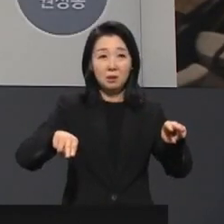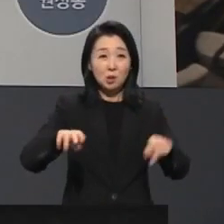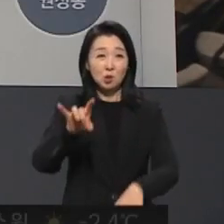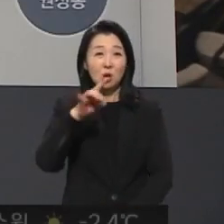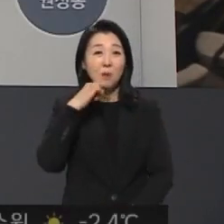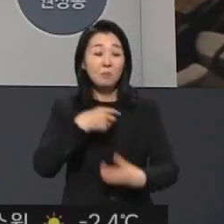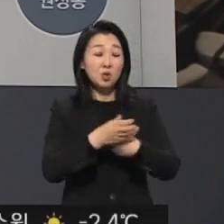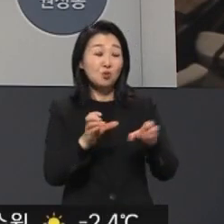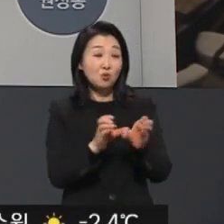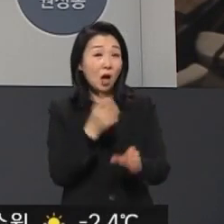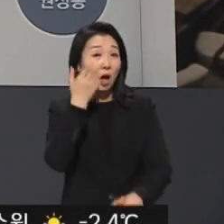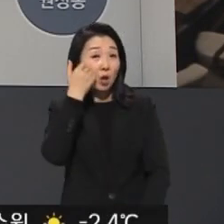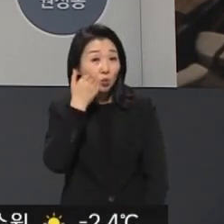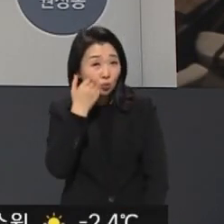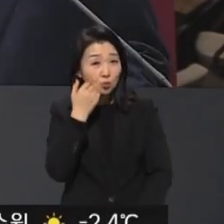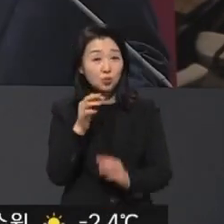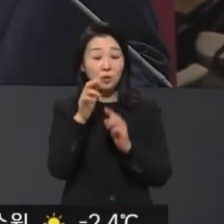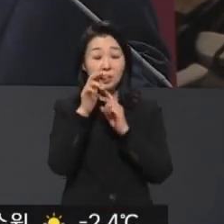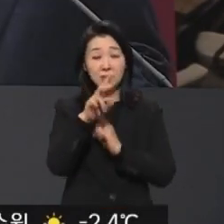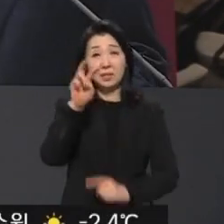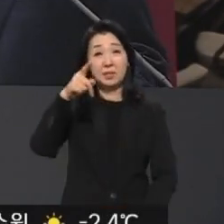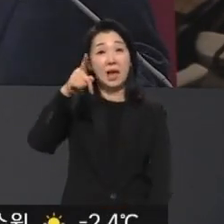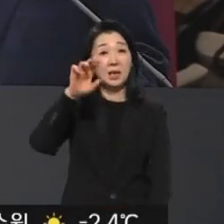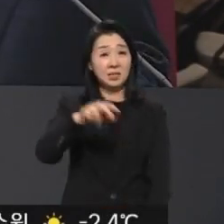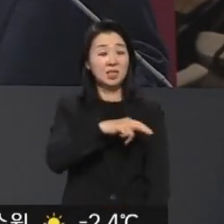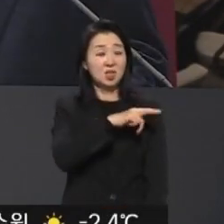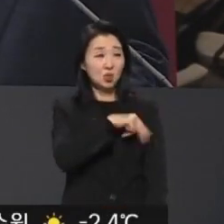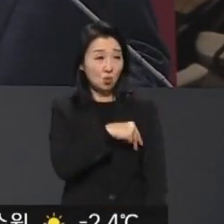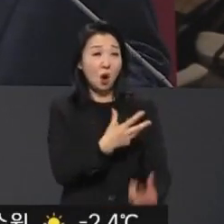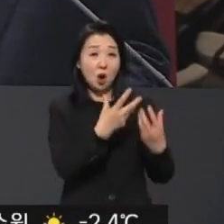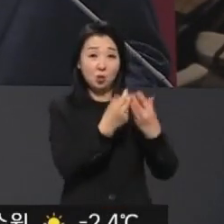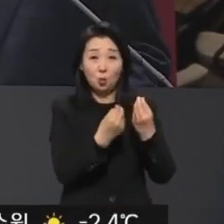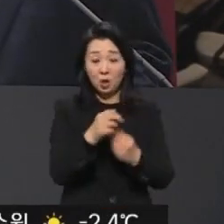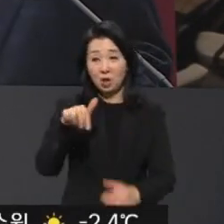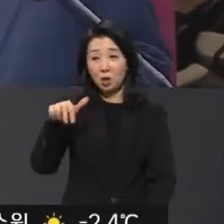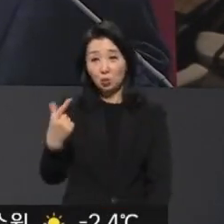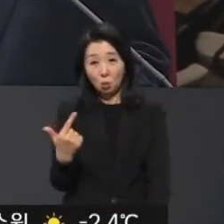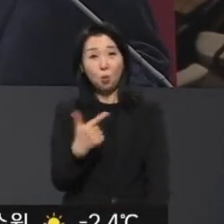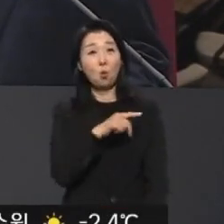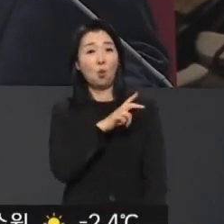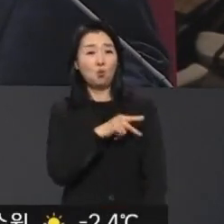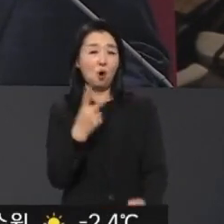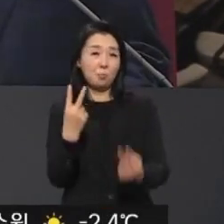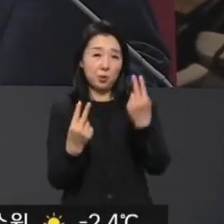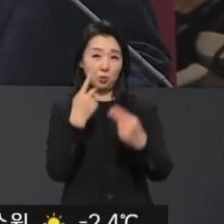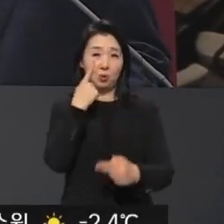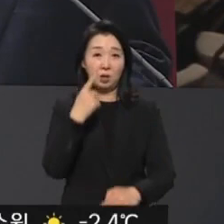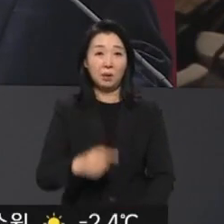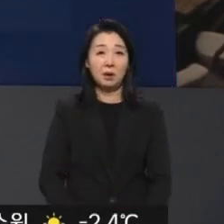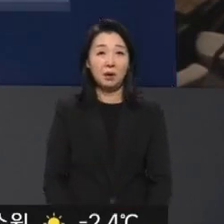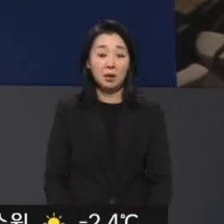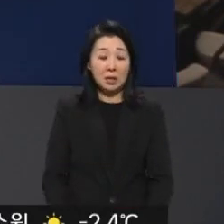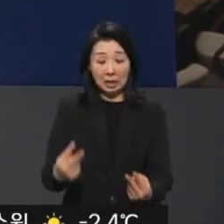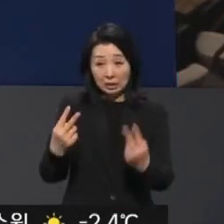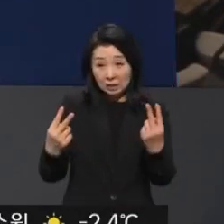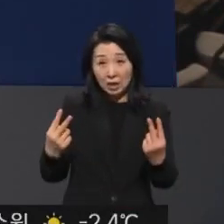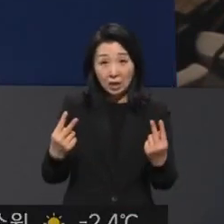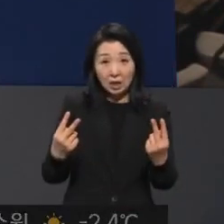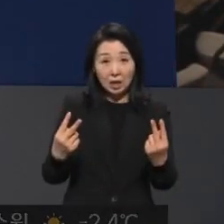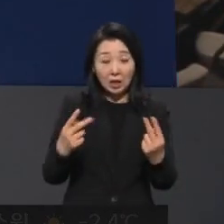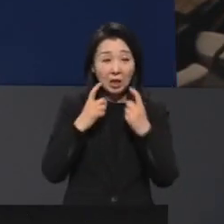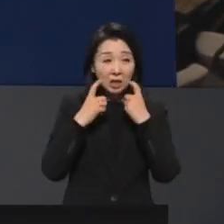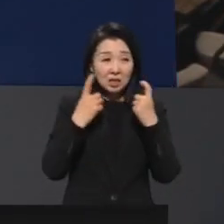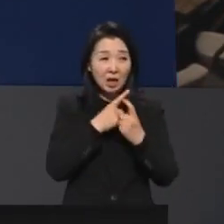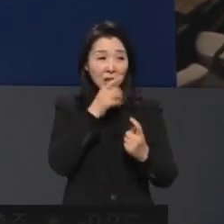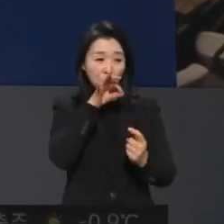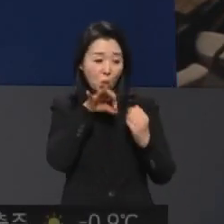유일하게 민주당 소속이었던 이상직 전 의원의 사례와 노웅래 의원의 사례를 좀 비교를 해보면 두 사례 모두 개인의